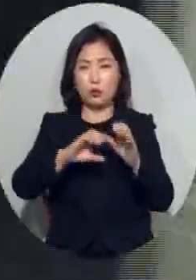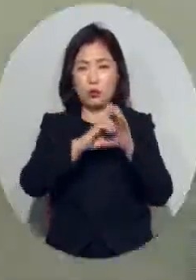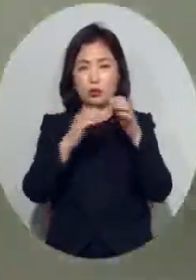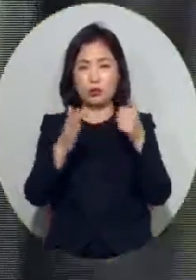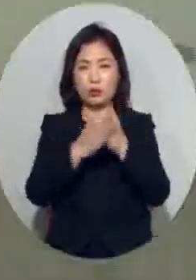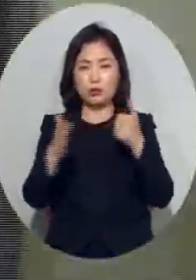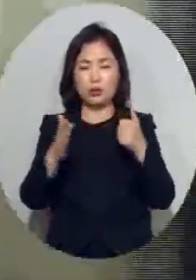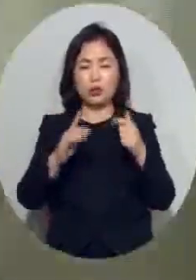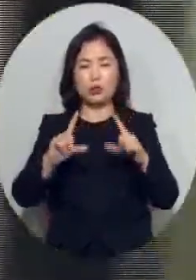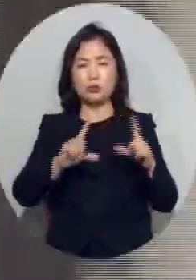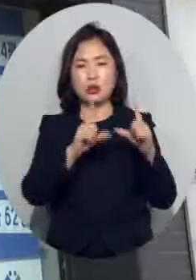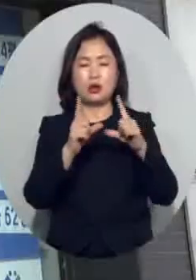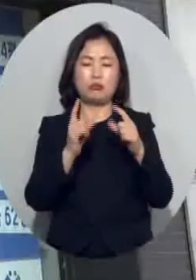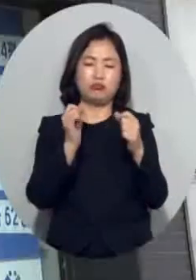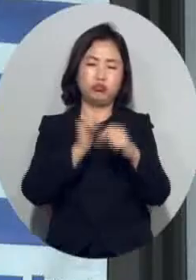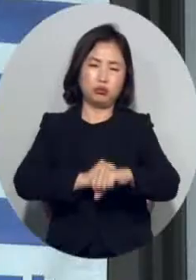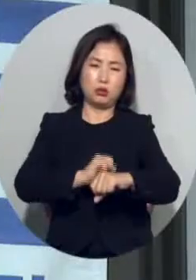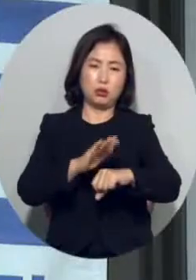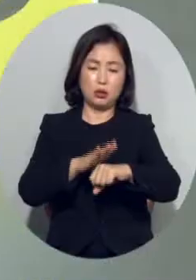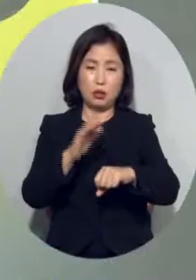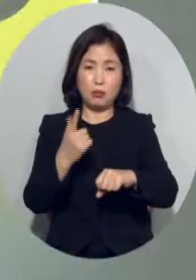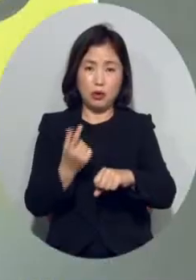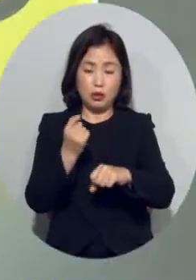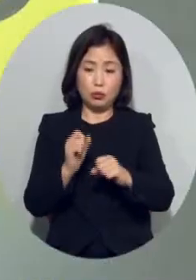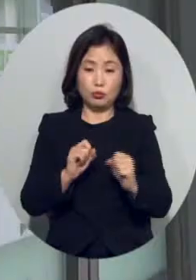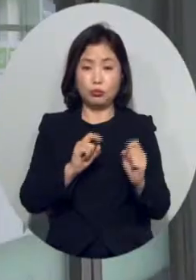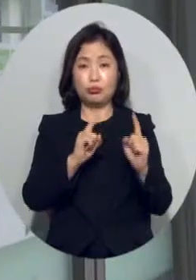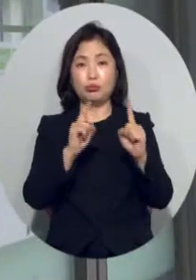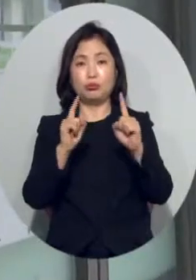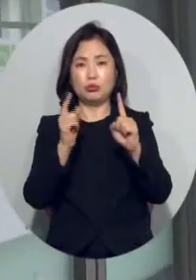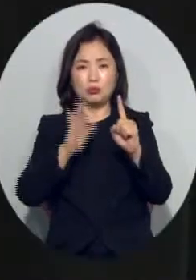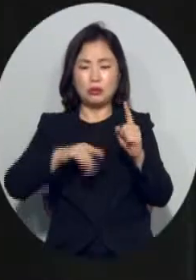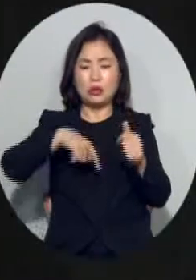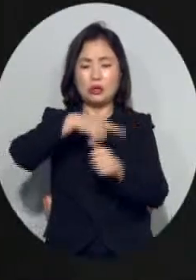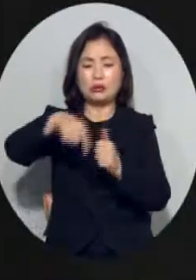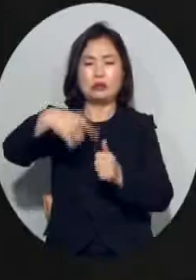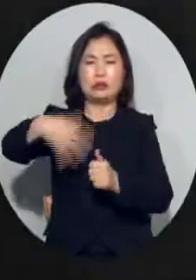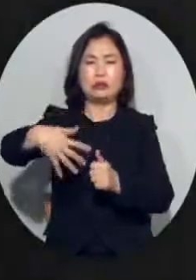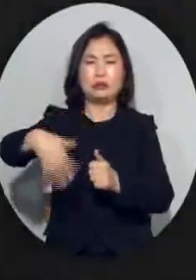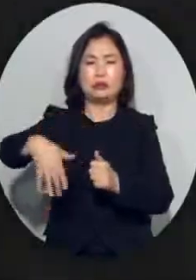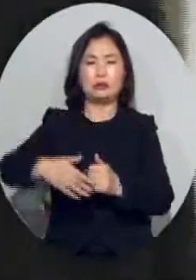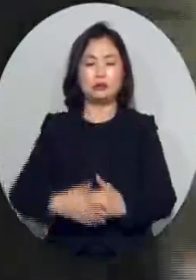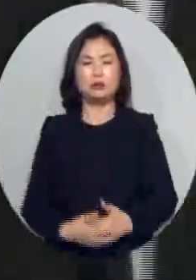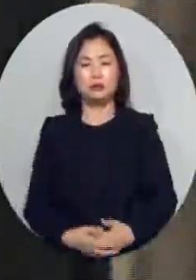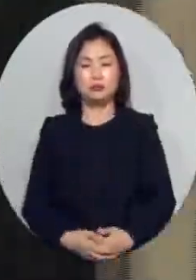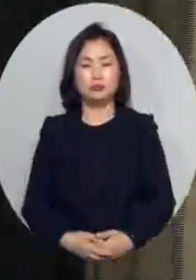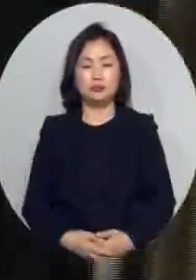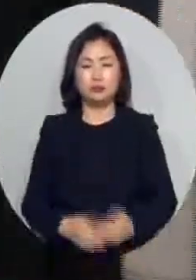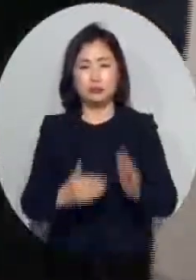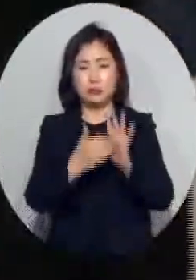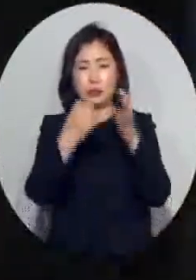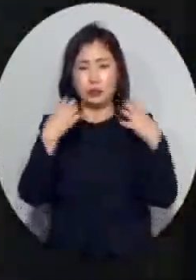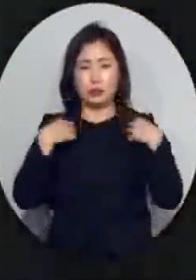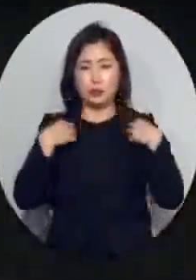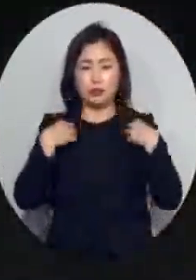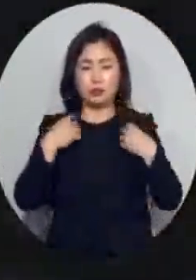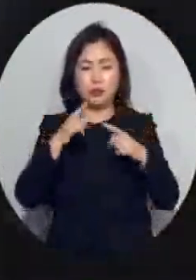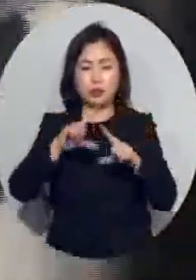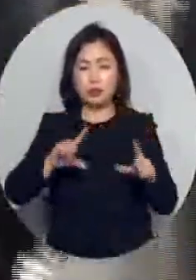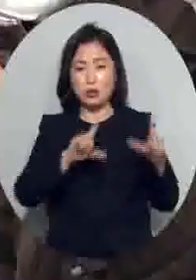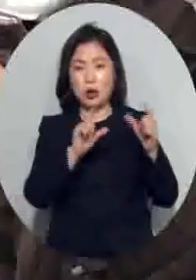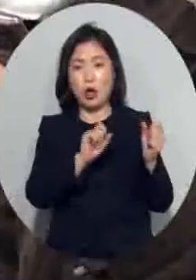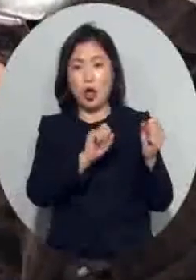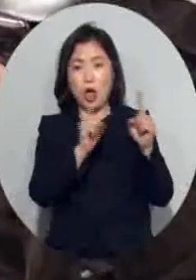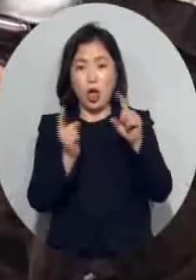코로나19로 무너진 일상 회복을 위한 걸음이 빨라지고 있지만 여전히 상황은 녹록지 않습니다. 방역당국은 일상 회복을